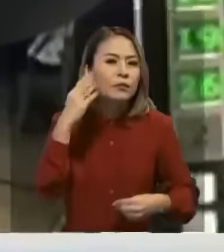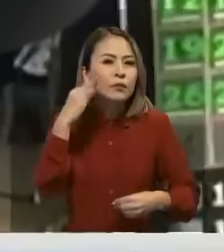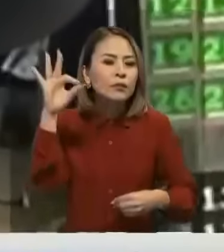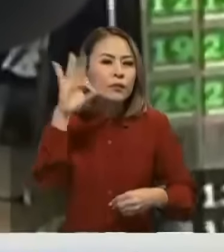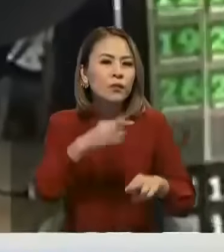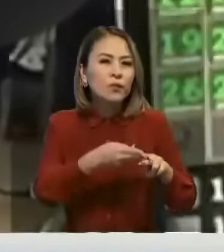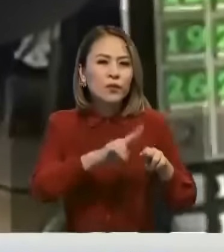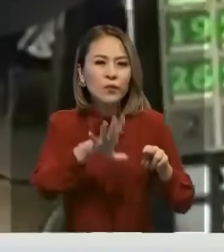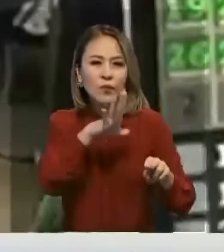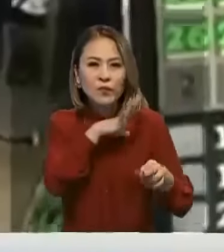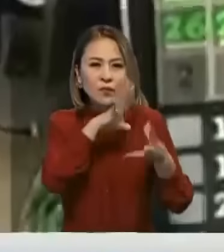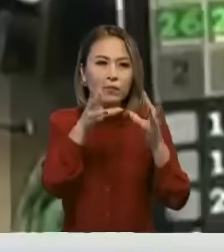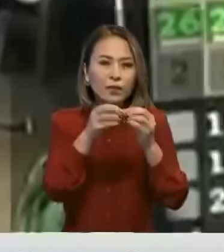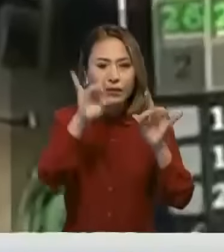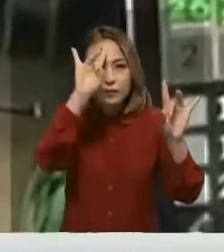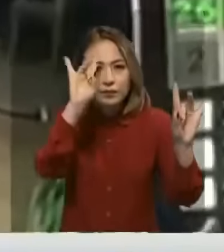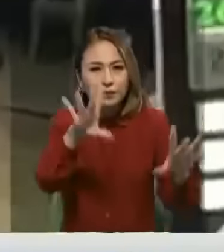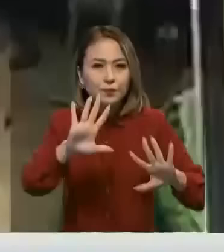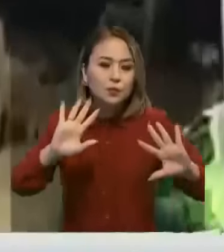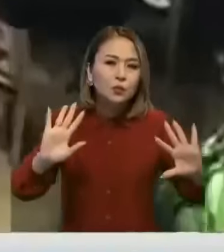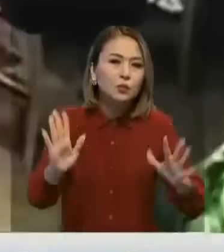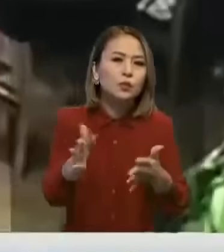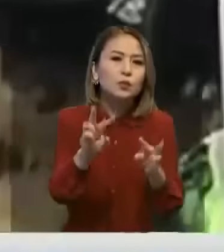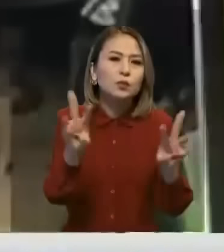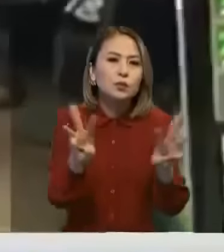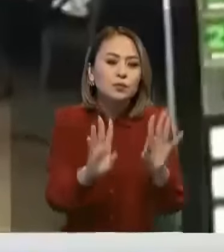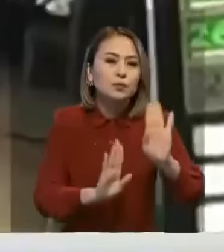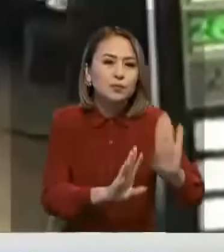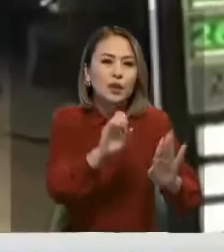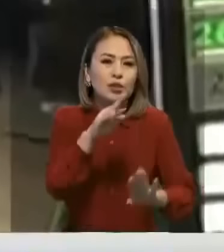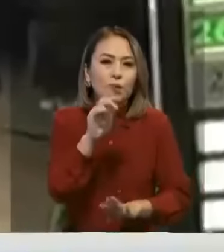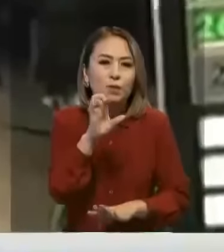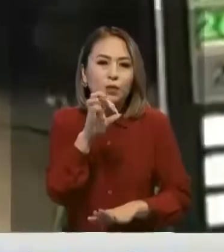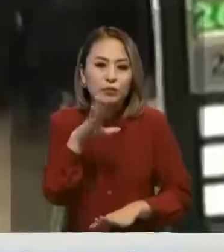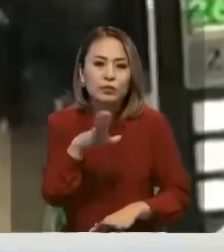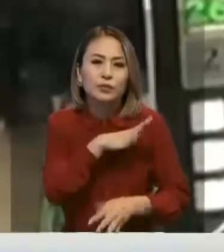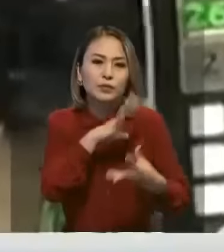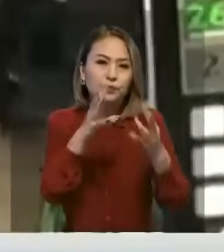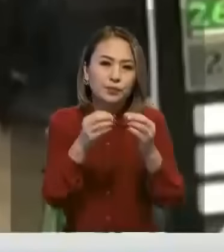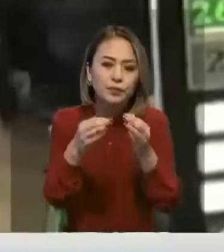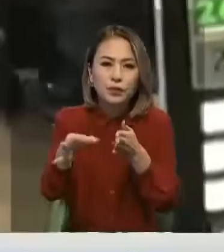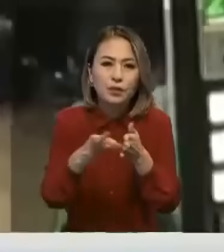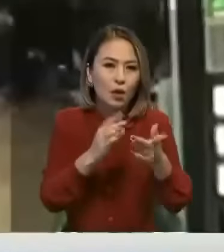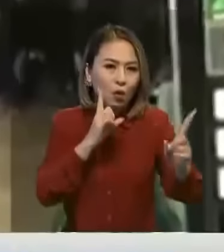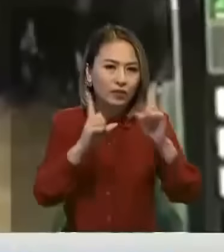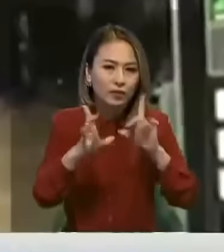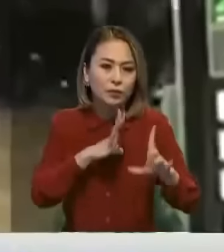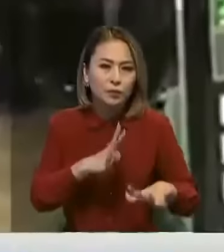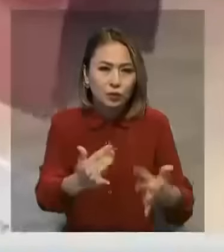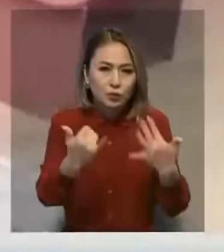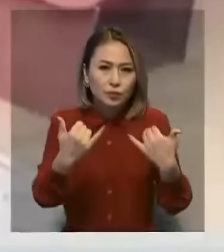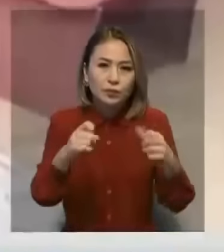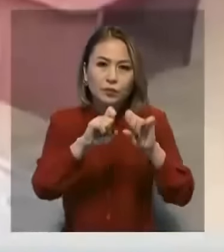күндері Алматыда желей түскен тосын оқиғаларға қатысты қала әкімінің орынбасары Ержан Бабақұмаров шұғыл кеңес өткізді.